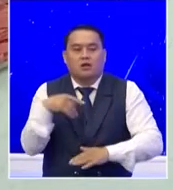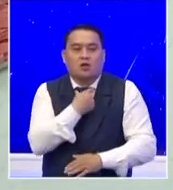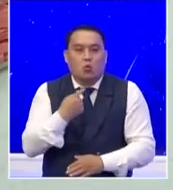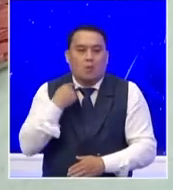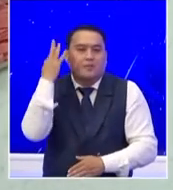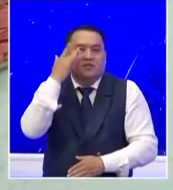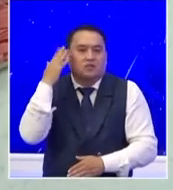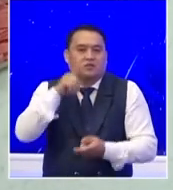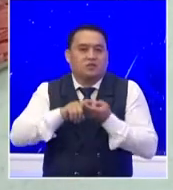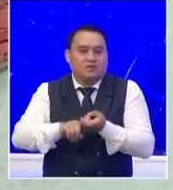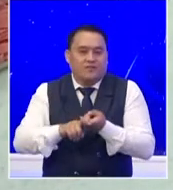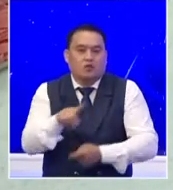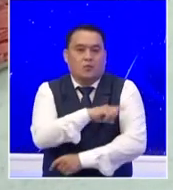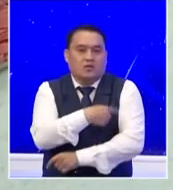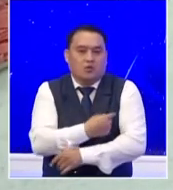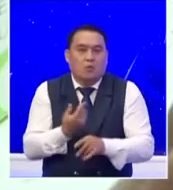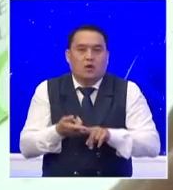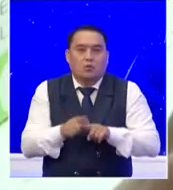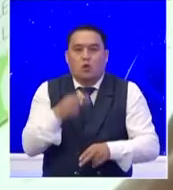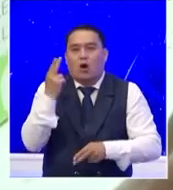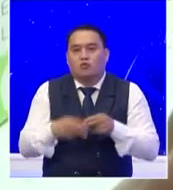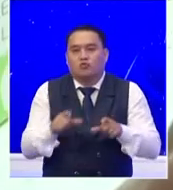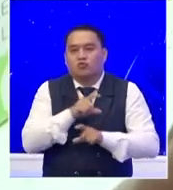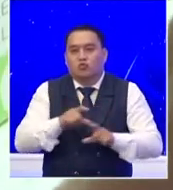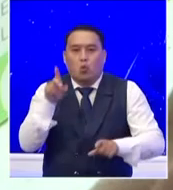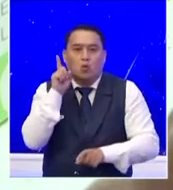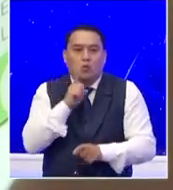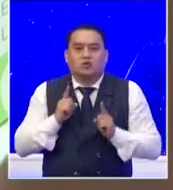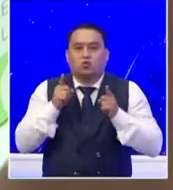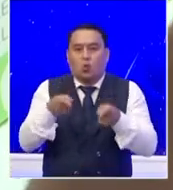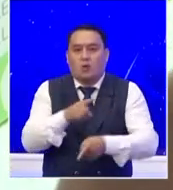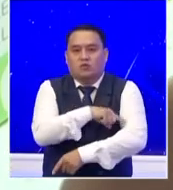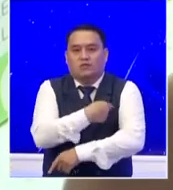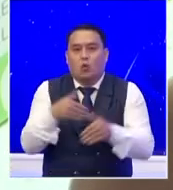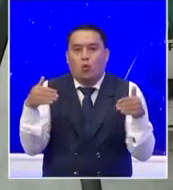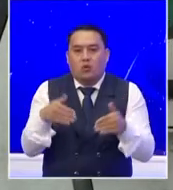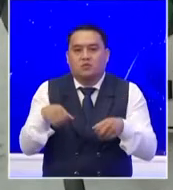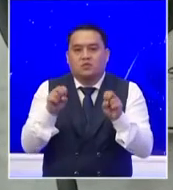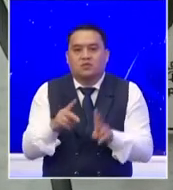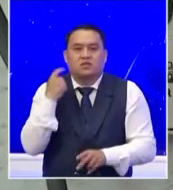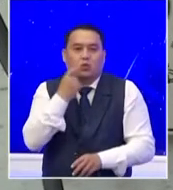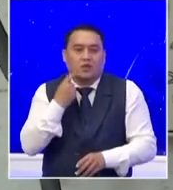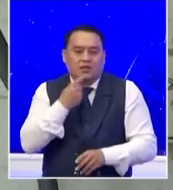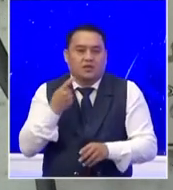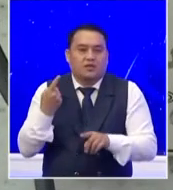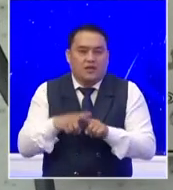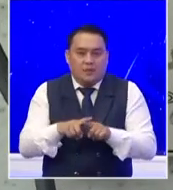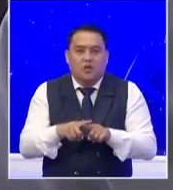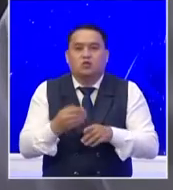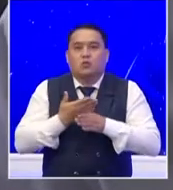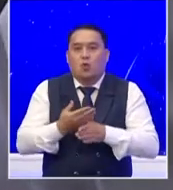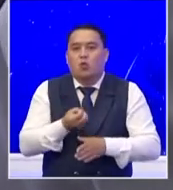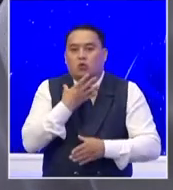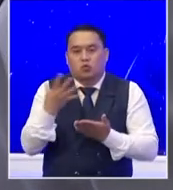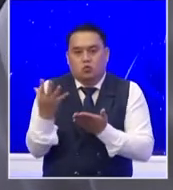талдыкурганец мечтал связать свою жизнь с медициной. Потому, окончив школу, молодой человек поступил в медицинский колледж на специальность зубного техника. Благодаря